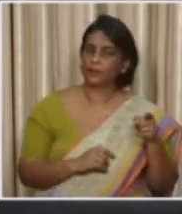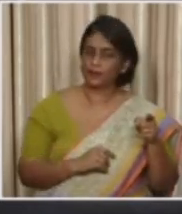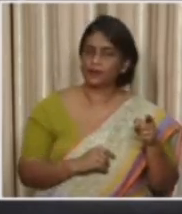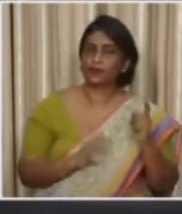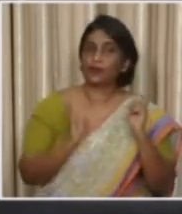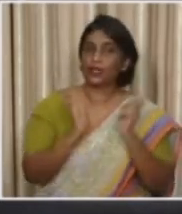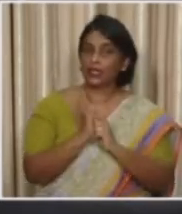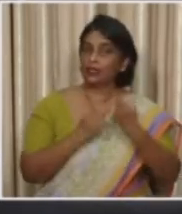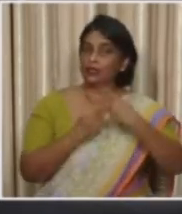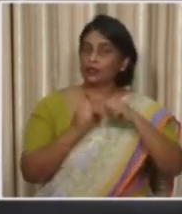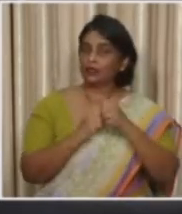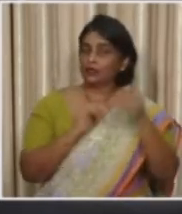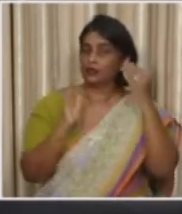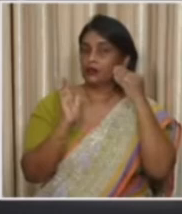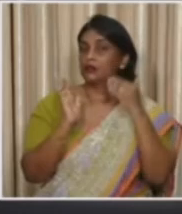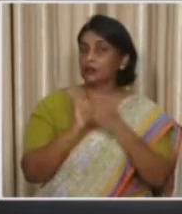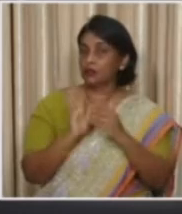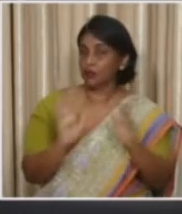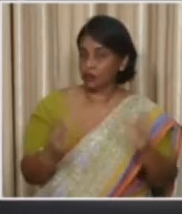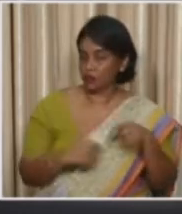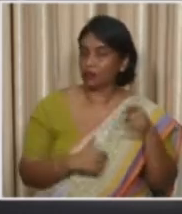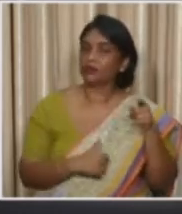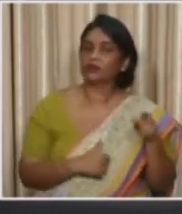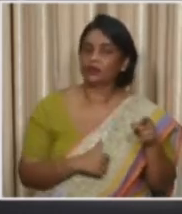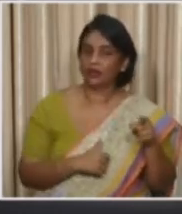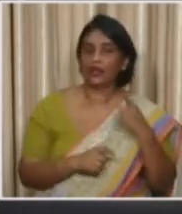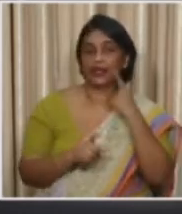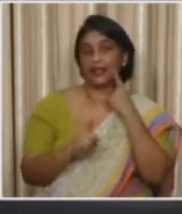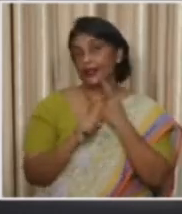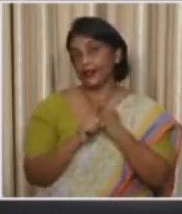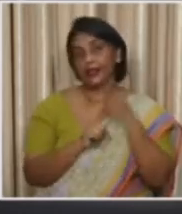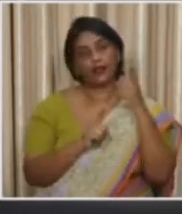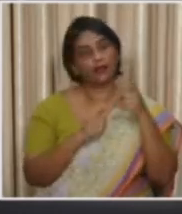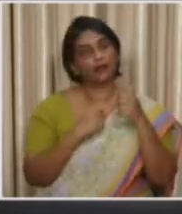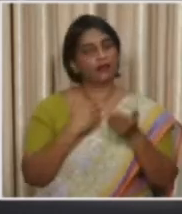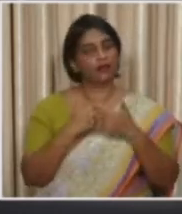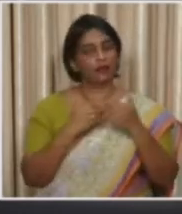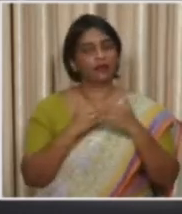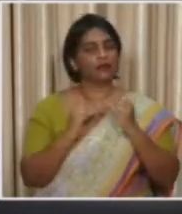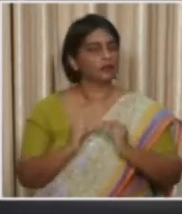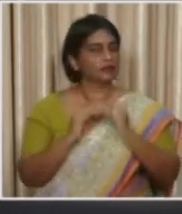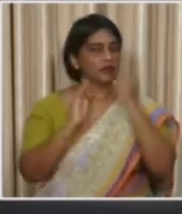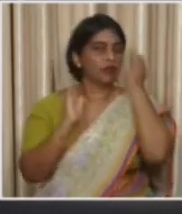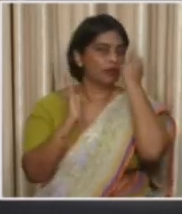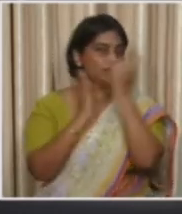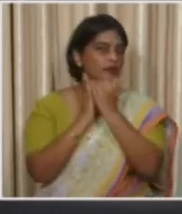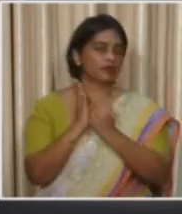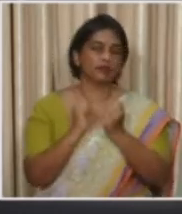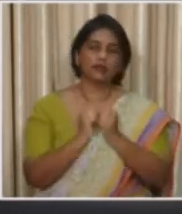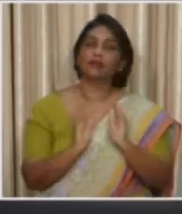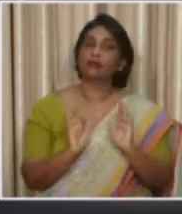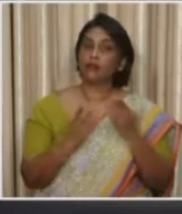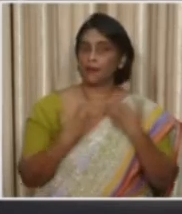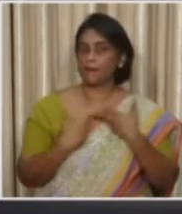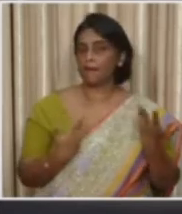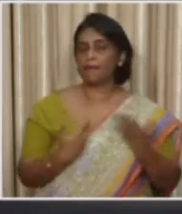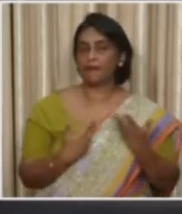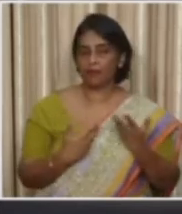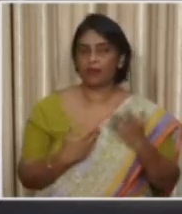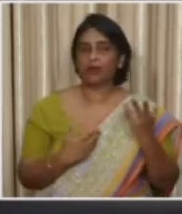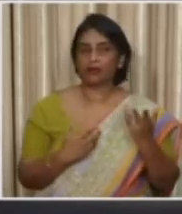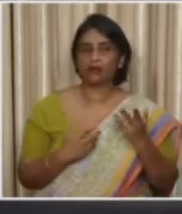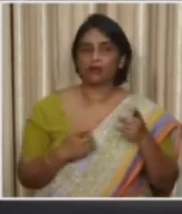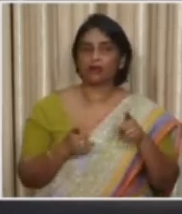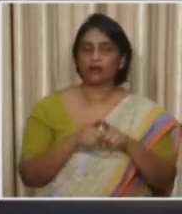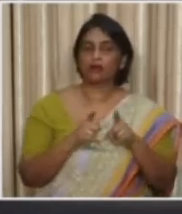ණය ප්‍රතිව්‍යුහගතකරණය කරන තෙක් මහනුවරට හදලා තියෙන සංවර්ධන යෝජනා ක්‍රම ක්‍රියාත්මක කරන්න බෑ. මල්ටි